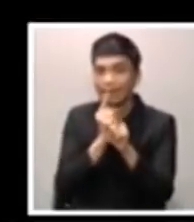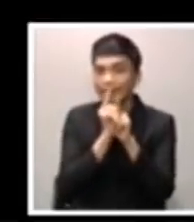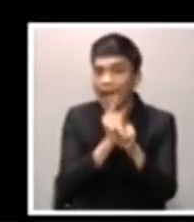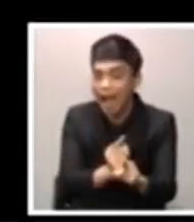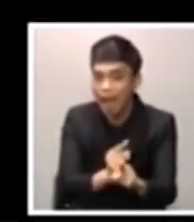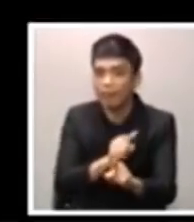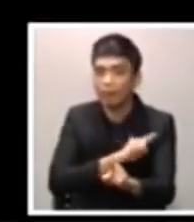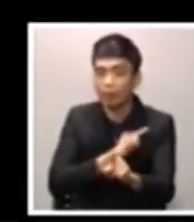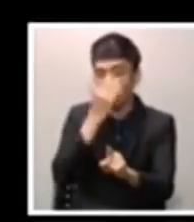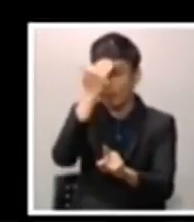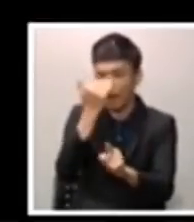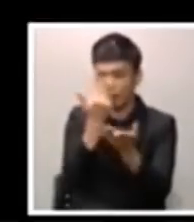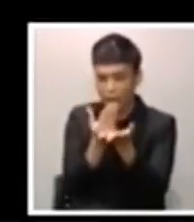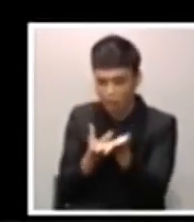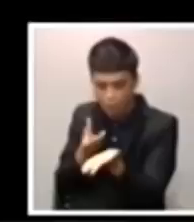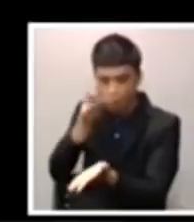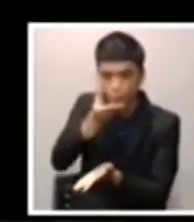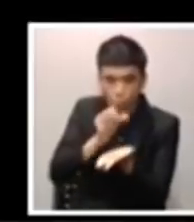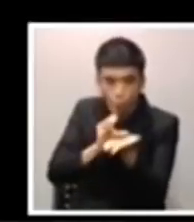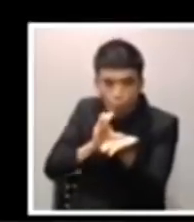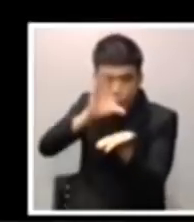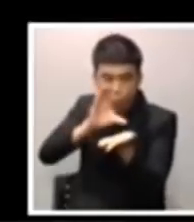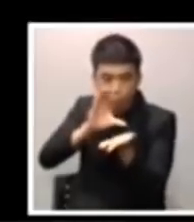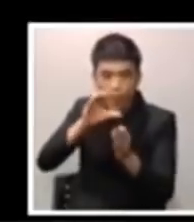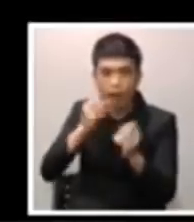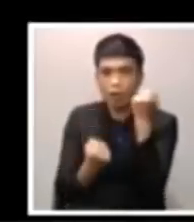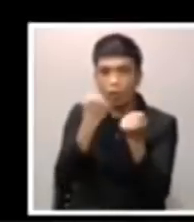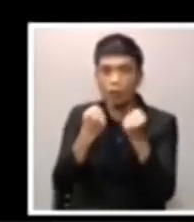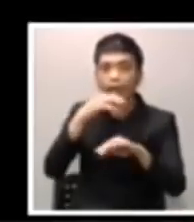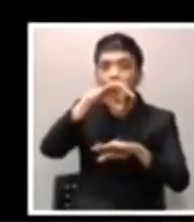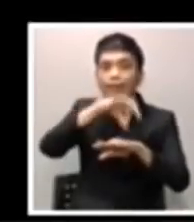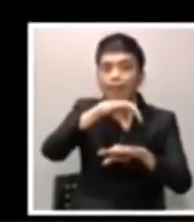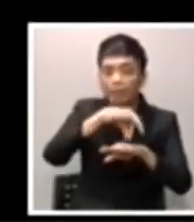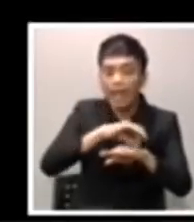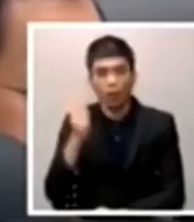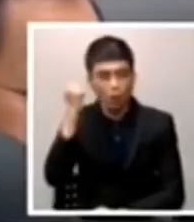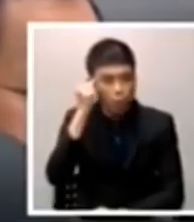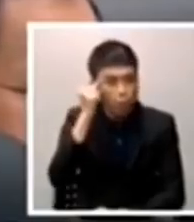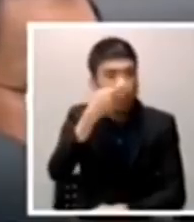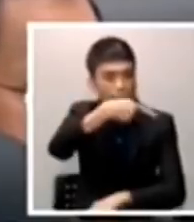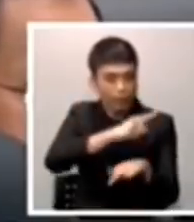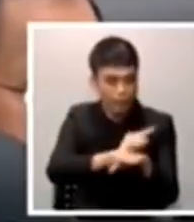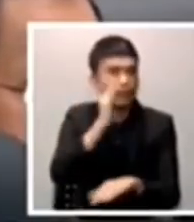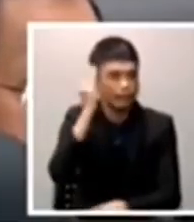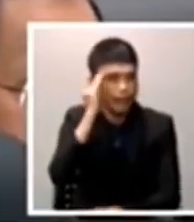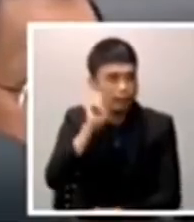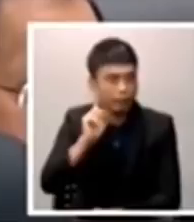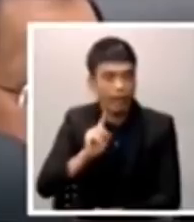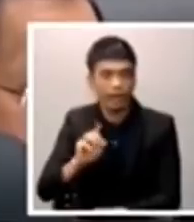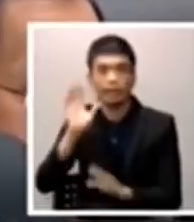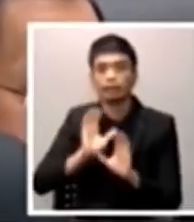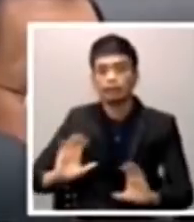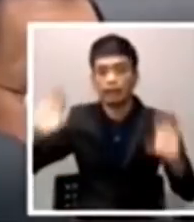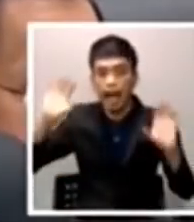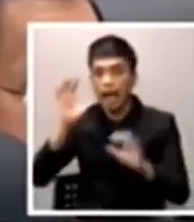กว่าล้านในการจัดการเรื่องค่าตอบแทนรถประจำตำแหน่งหรือขบวนของนายทหารในกองทัพครับคือเรื่องงบราชการลับครับท่